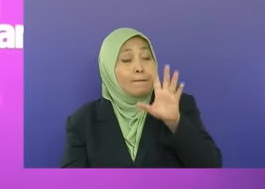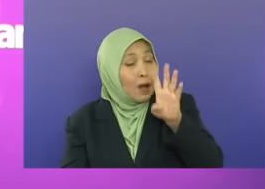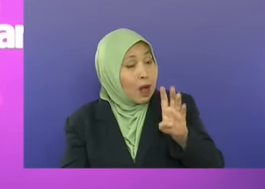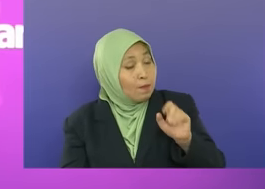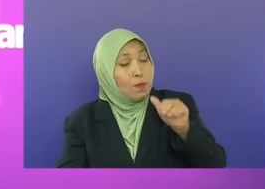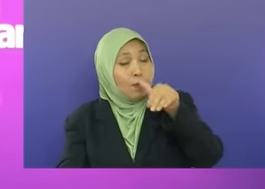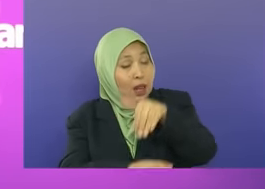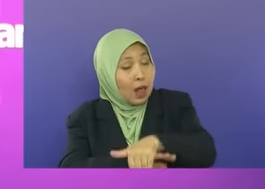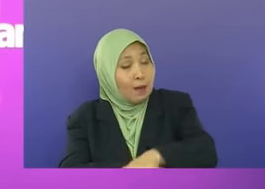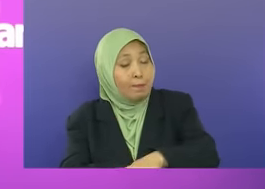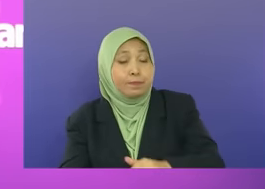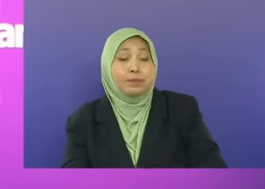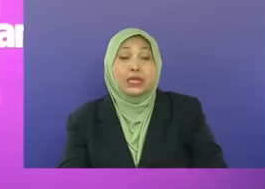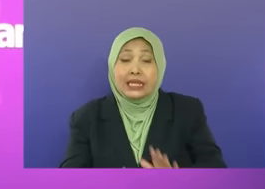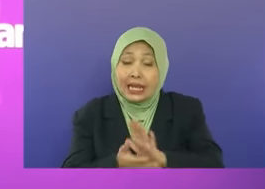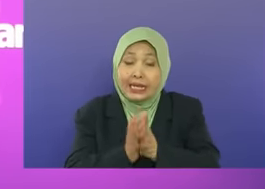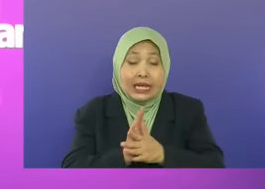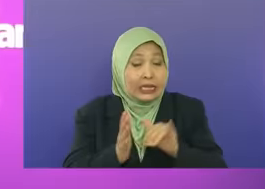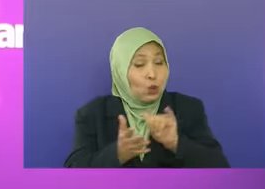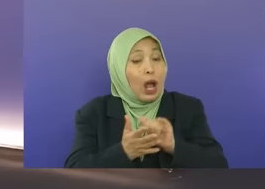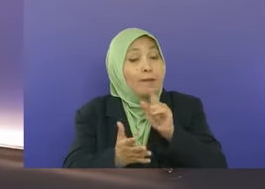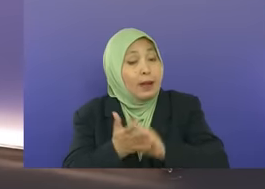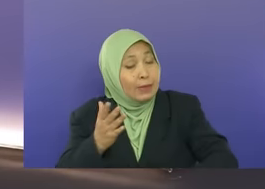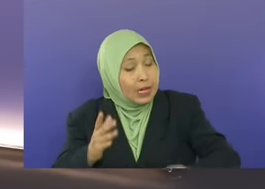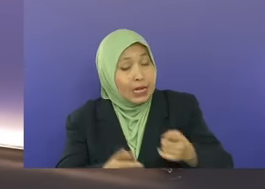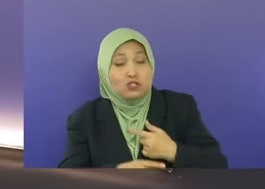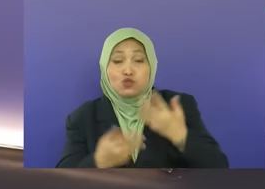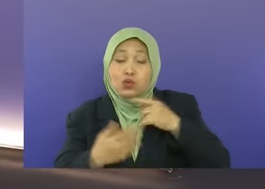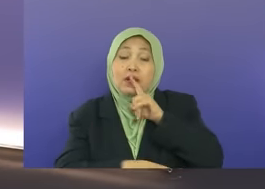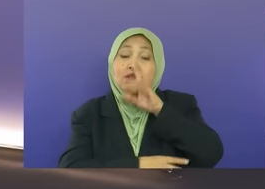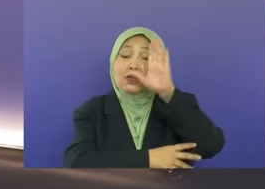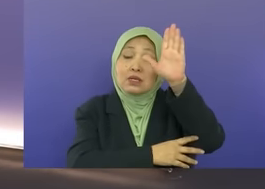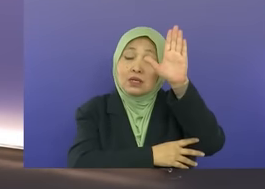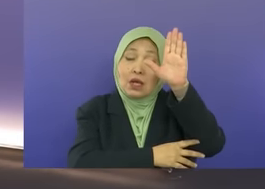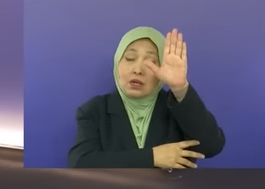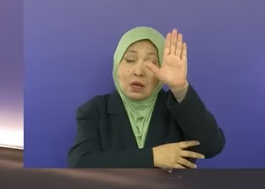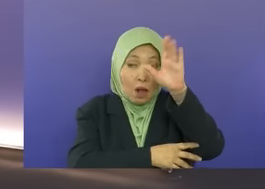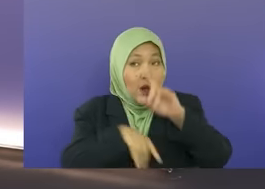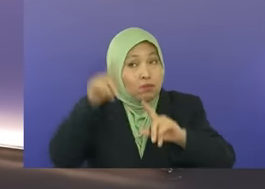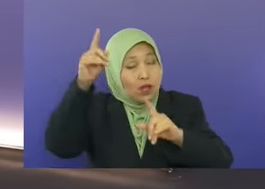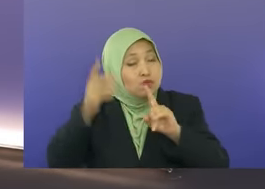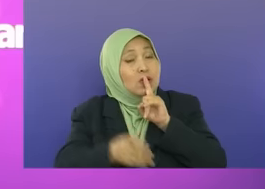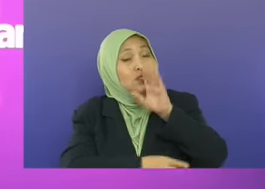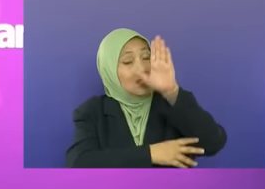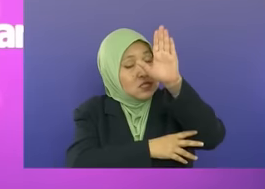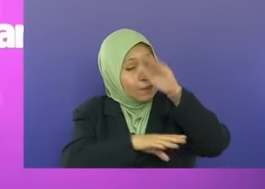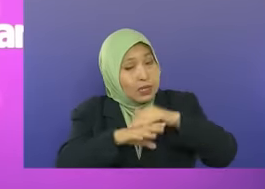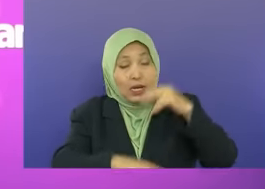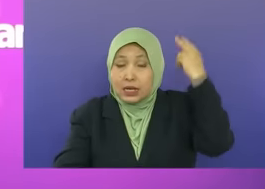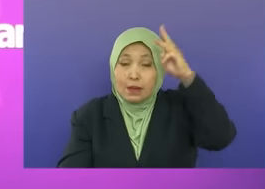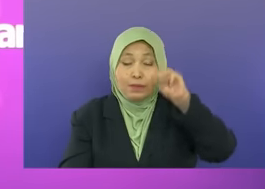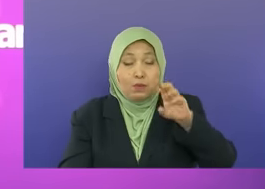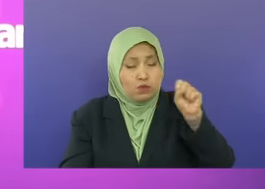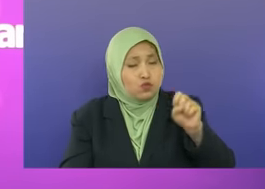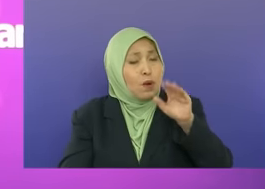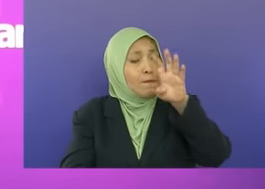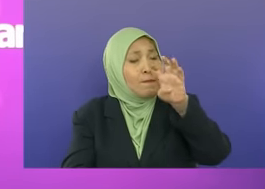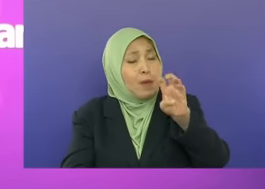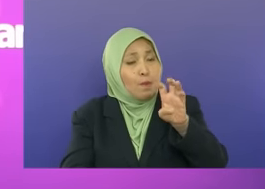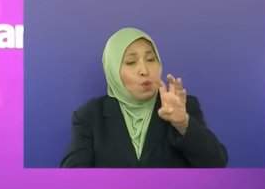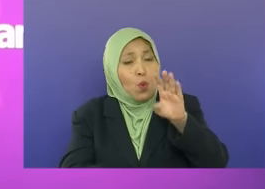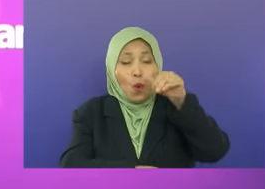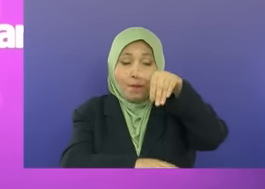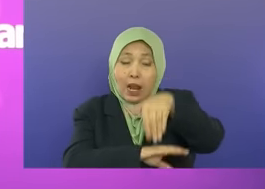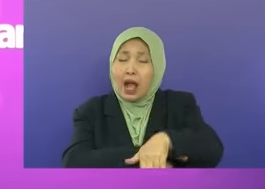ya yaitu apabila Nabi Musa ini telah dijanjikan kami janjikan pada nabi Musa empat puluh malam